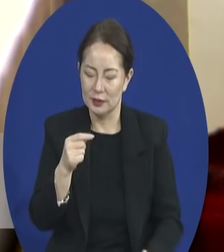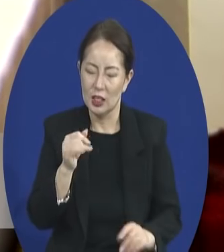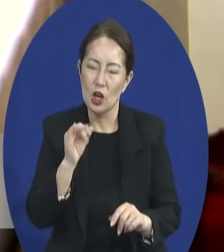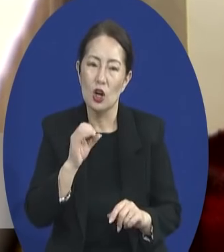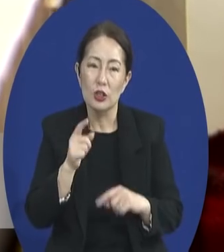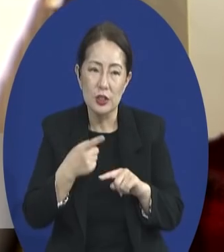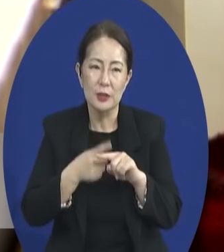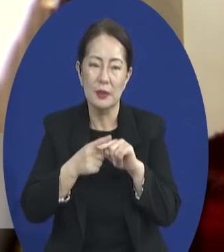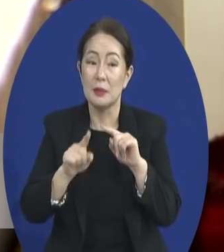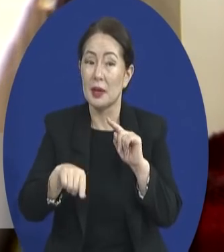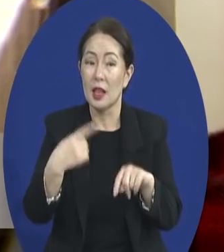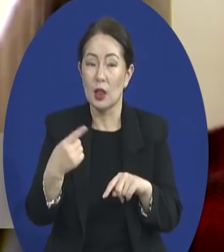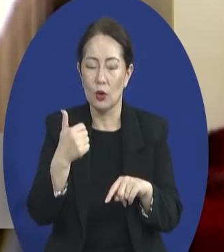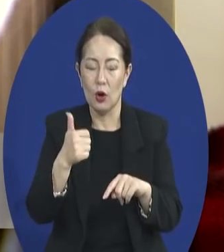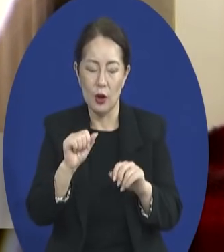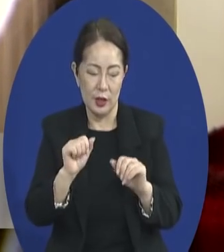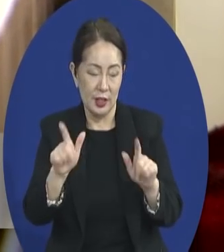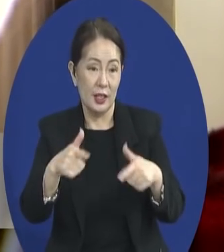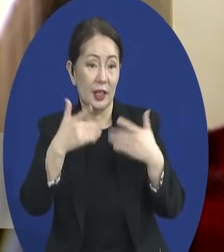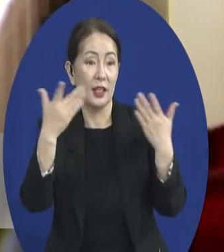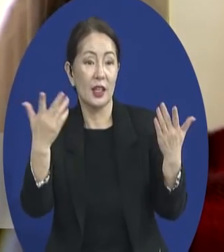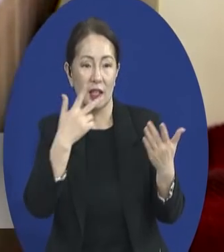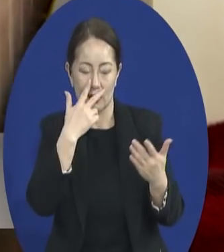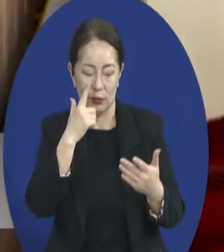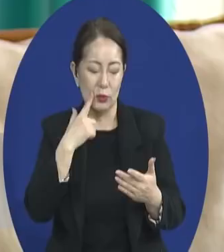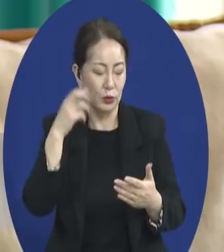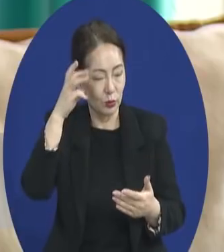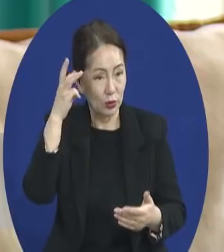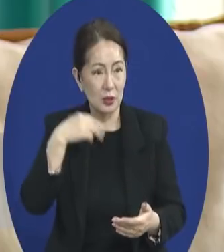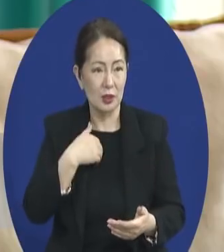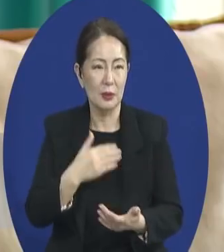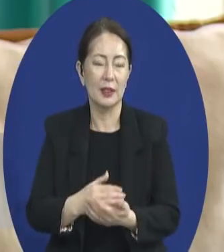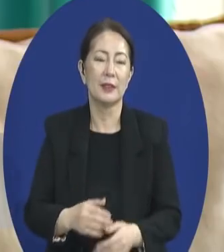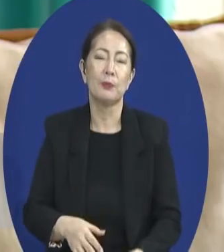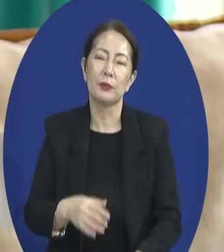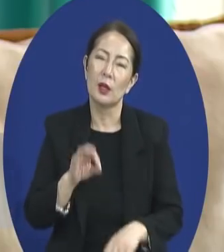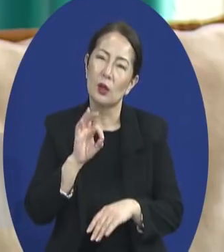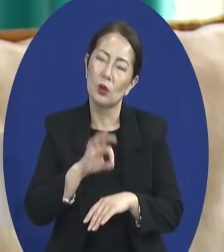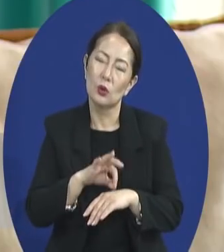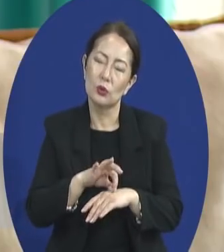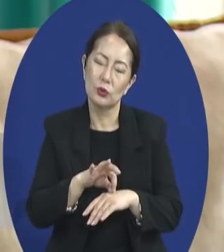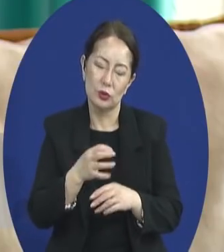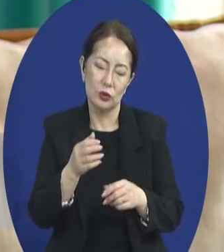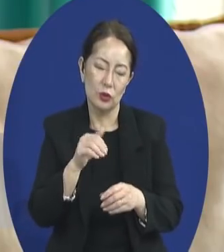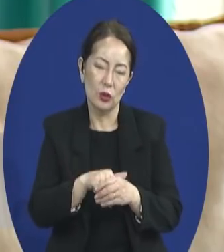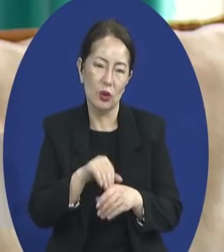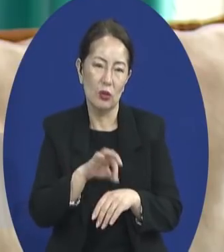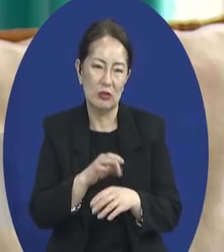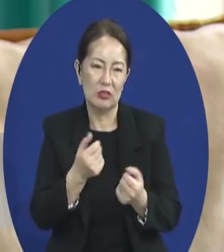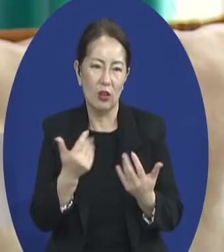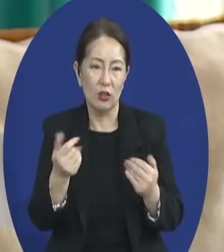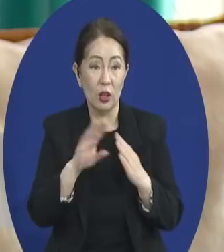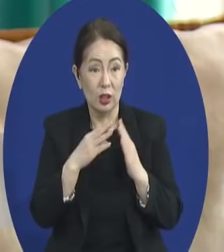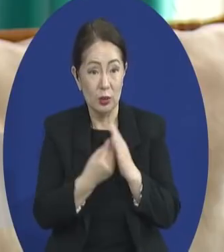илүү гоё гэгээлэг зүйлийг хүсэж мөрөөддөг болтгол юм байл. За энэ өвчнөр шаналж байгаа маш олон айл